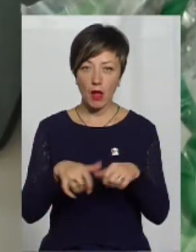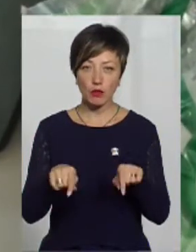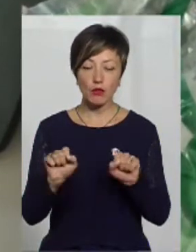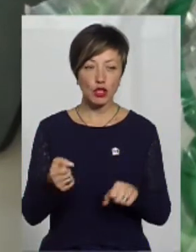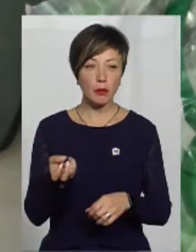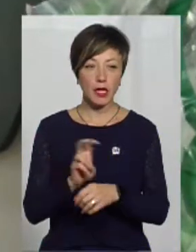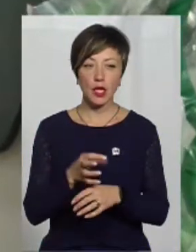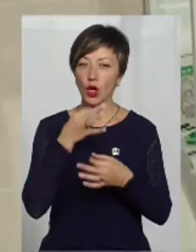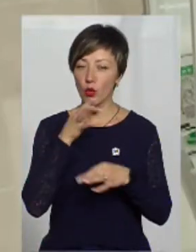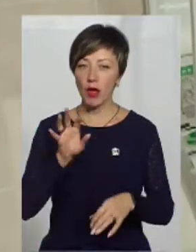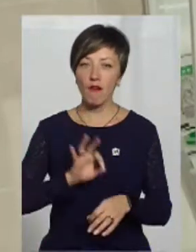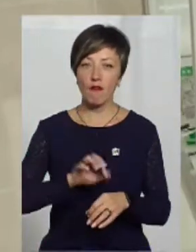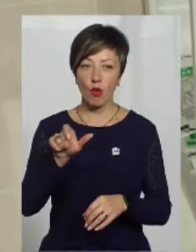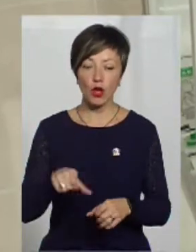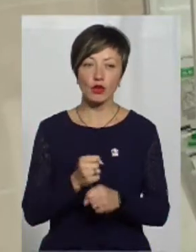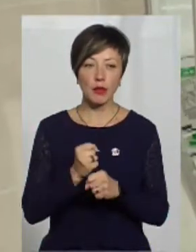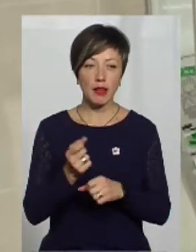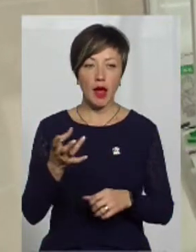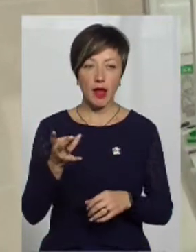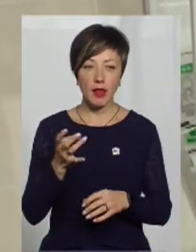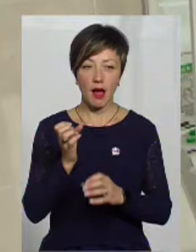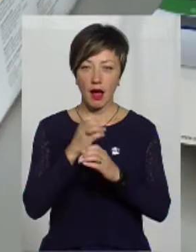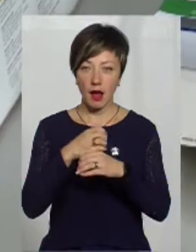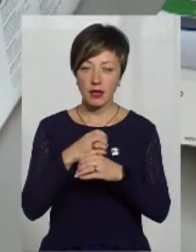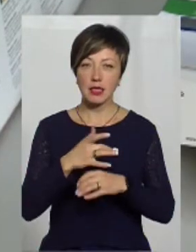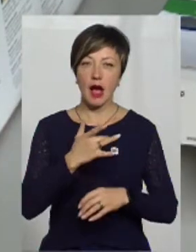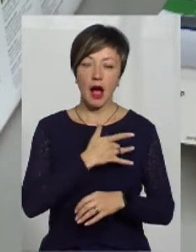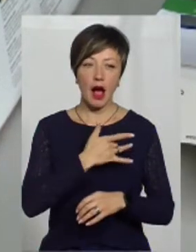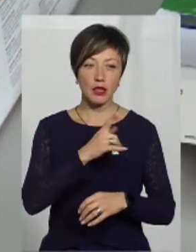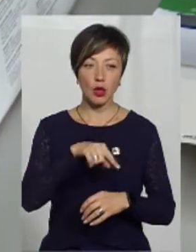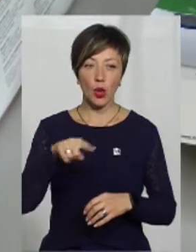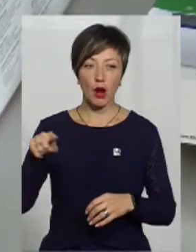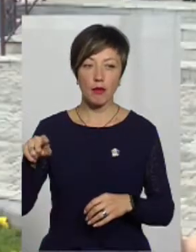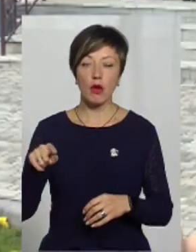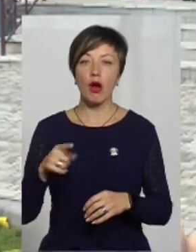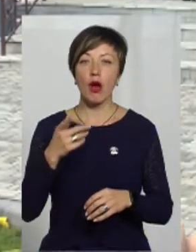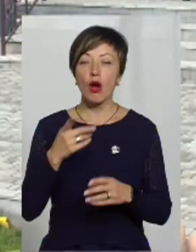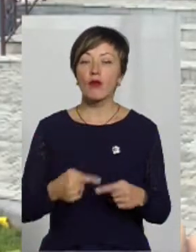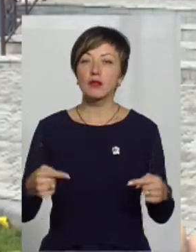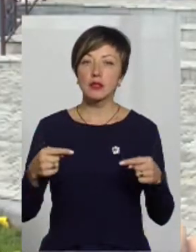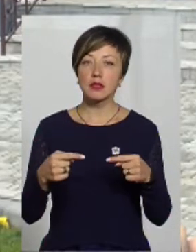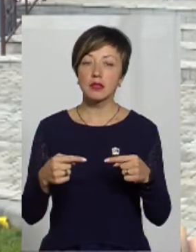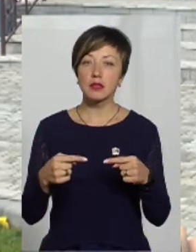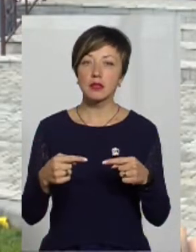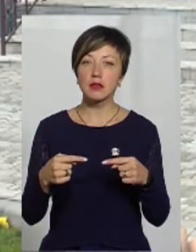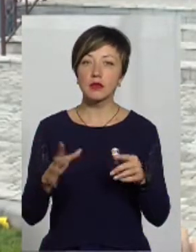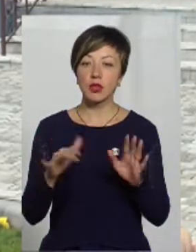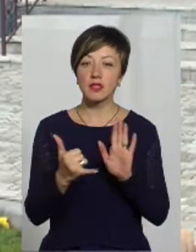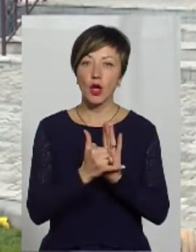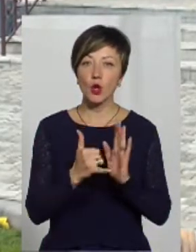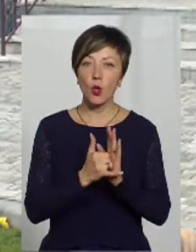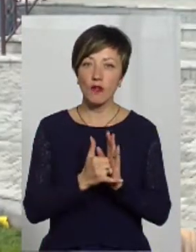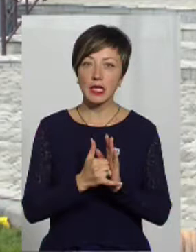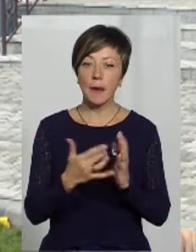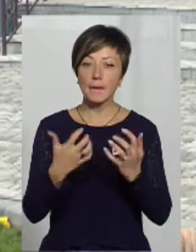прийти будь-який хворий, зробити аналіз, кардіограму. Коли буде встановлені телемедичні пристрої, тоді можна